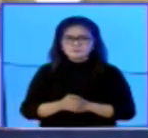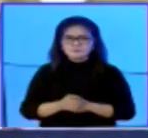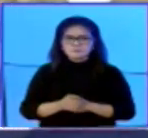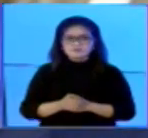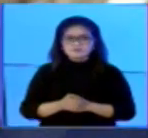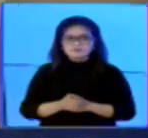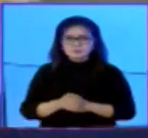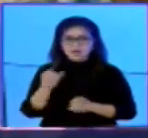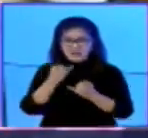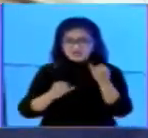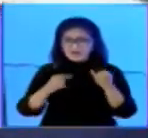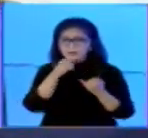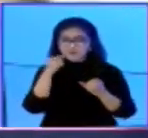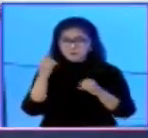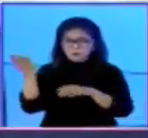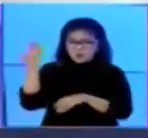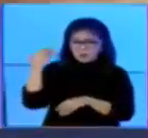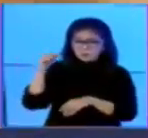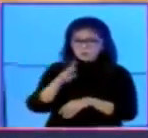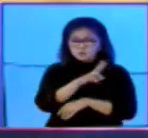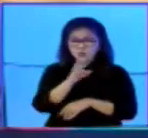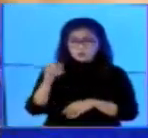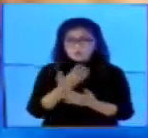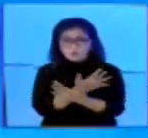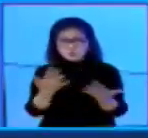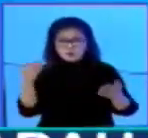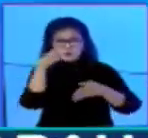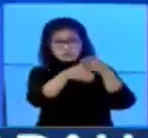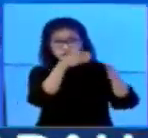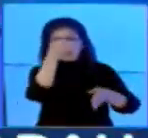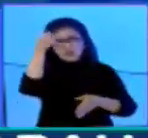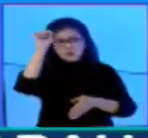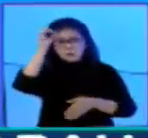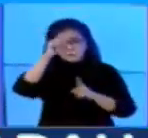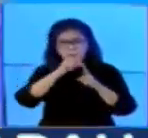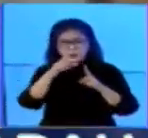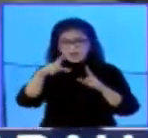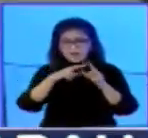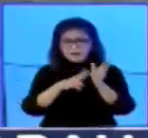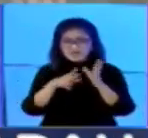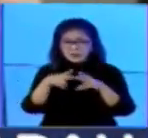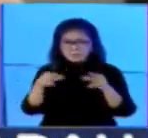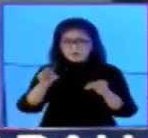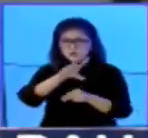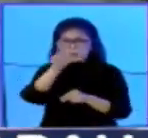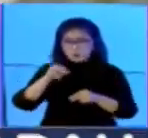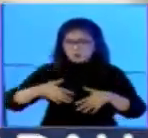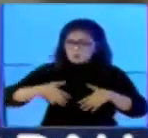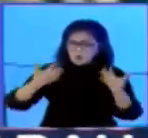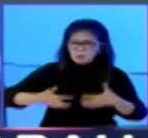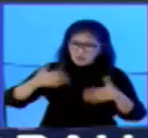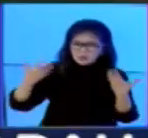Akhir pekan lalu, puluhan warga melampiaskan kemarahannya kepada petugas PLN di kantor PLN Sukma Jaya, Depok, Jawa Barat.